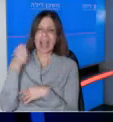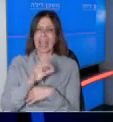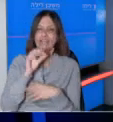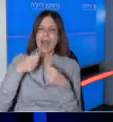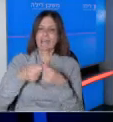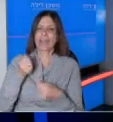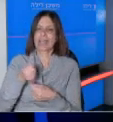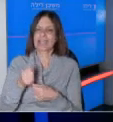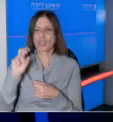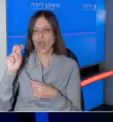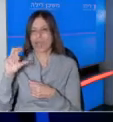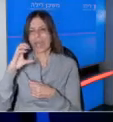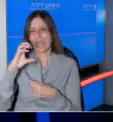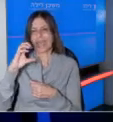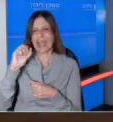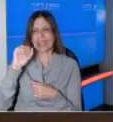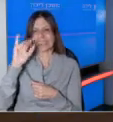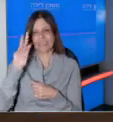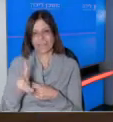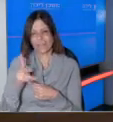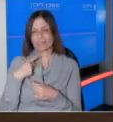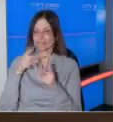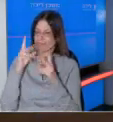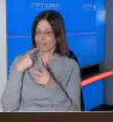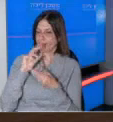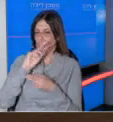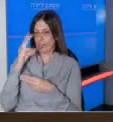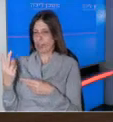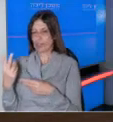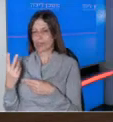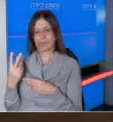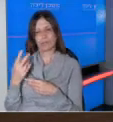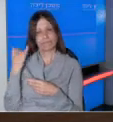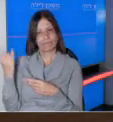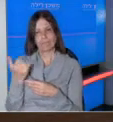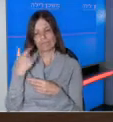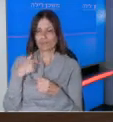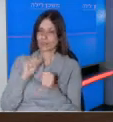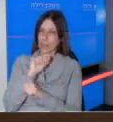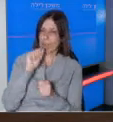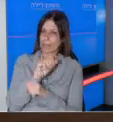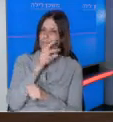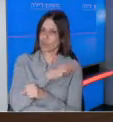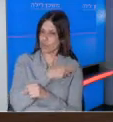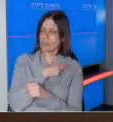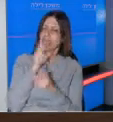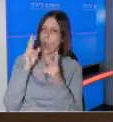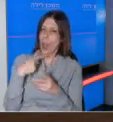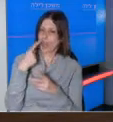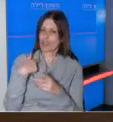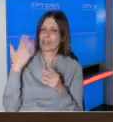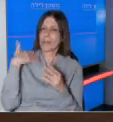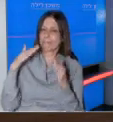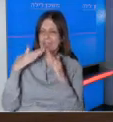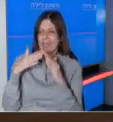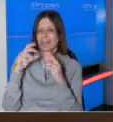כסיף. היום. טוב, אז אני יכול להגיד לך מצד שני, אני אומר עוד פעם, כל הזמן אנחנו ככה מתלוננים על המשטרה, אני יכול להגיד לך שהייתי בעיר מגוריי, בבני